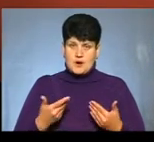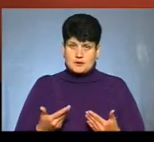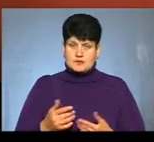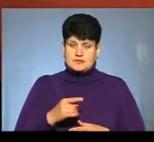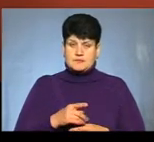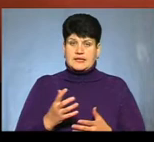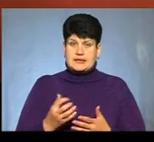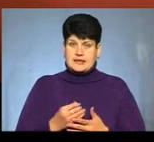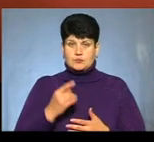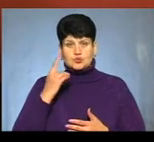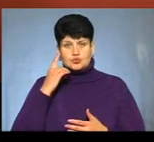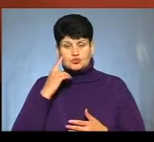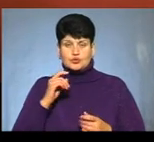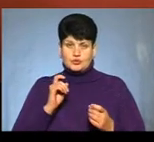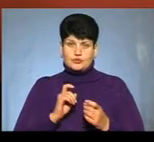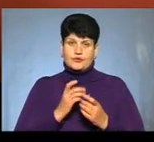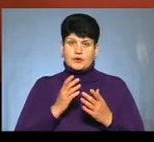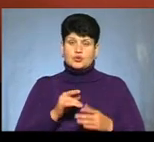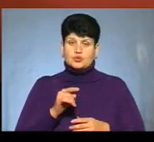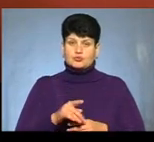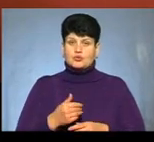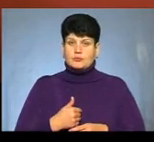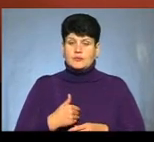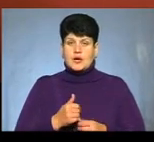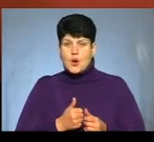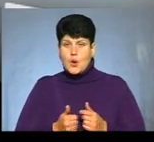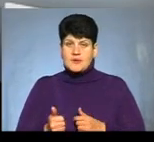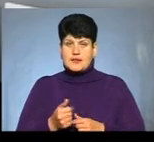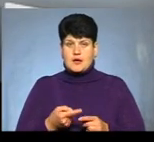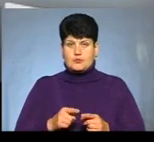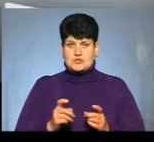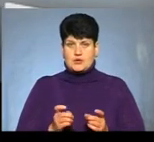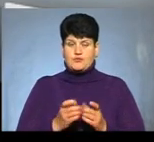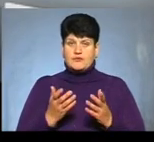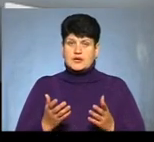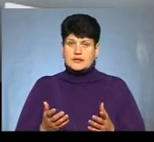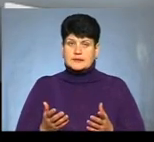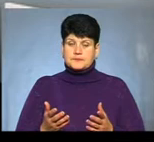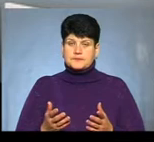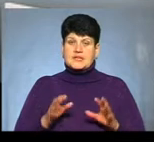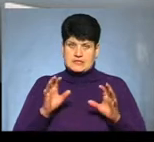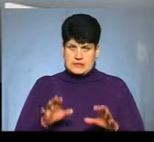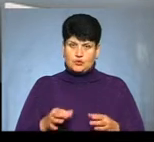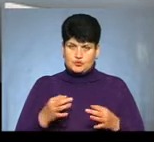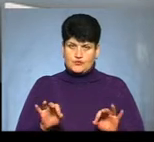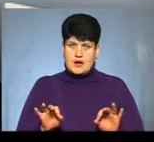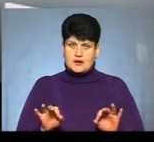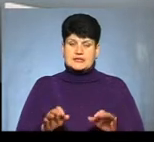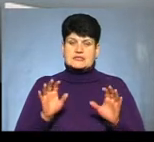ними, ми знайдемо цю думку і конфлікт. Тому ми через те, може, і оминаємо ці конфлікти.